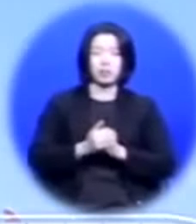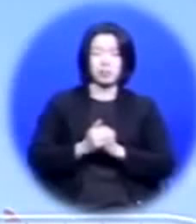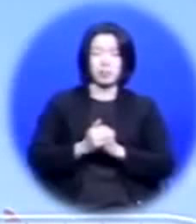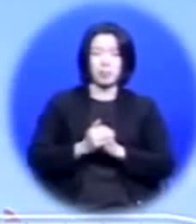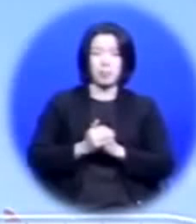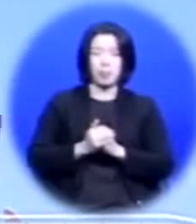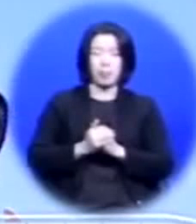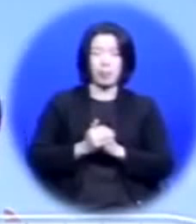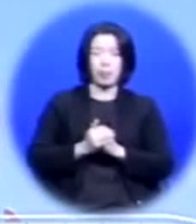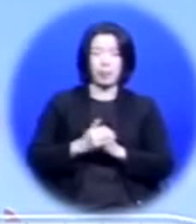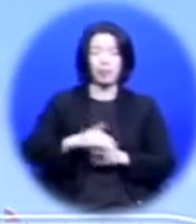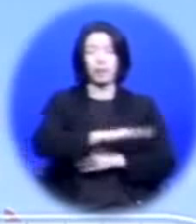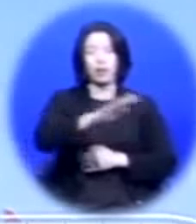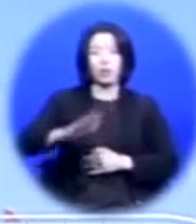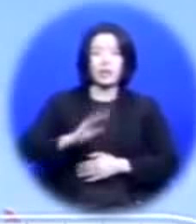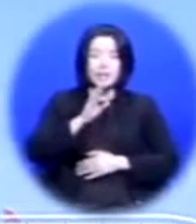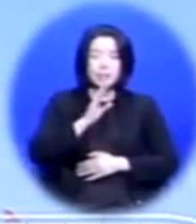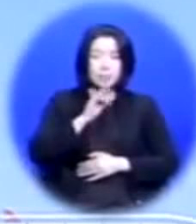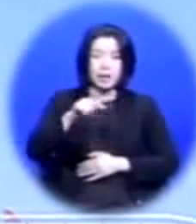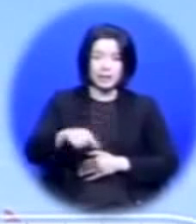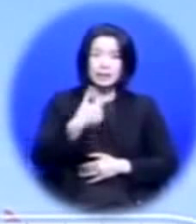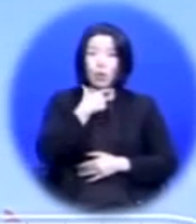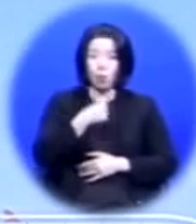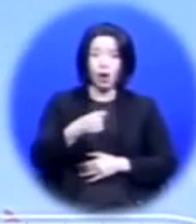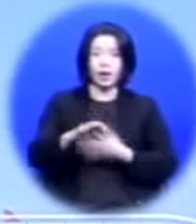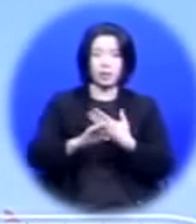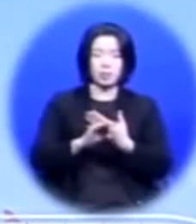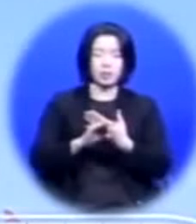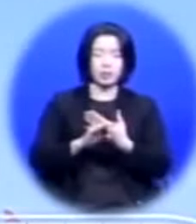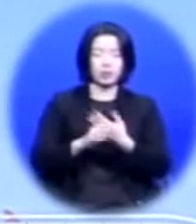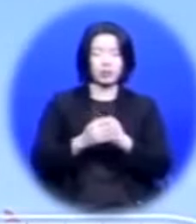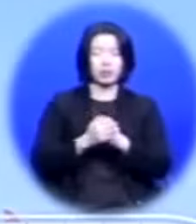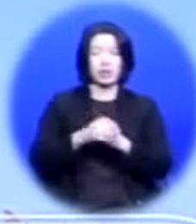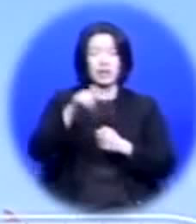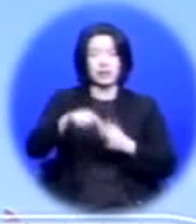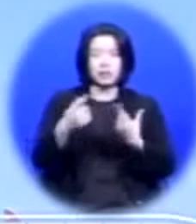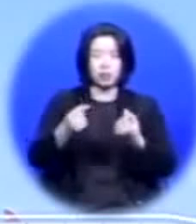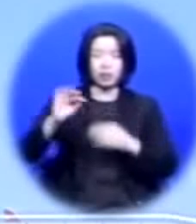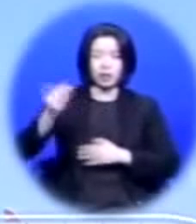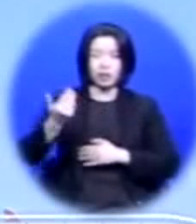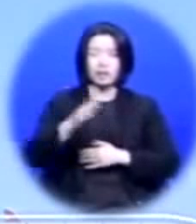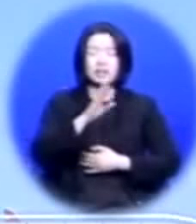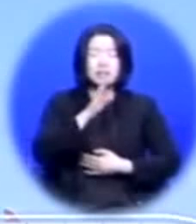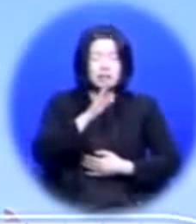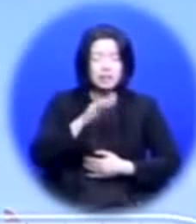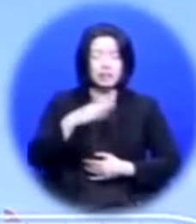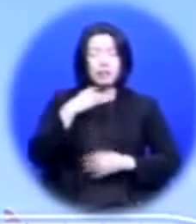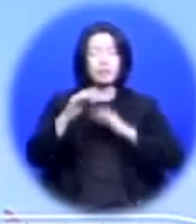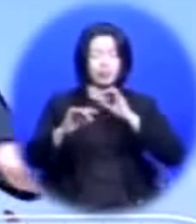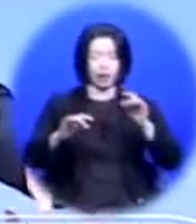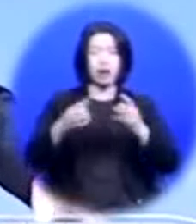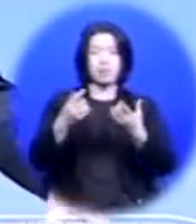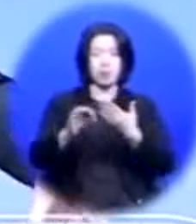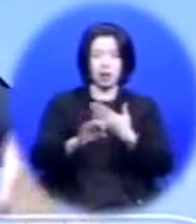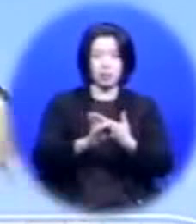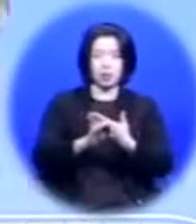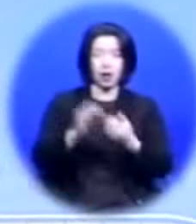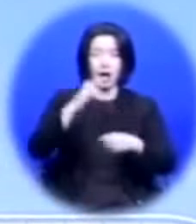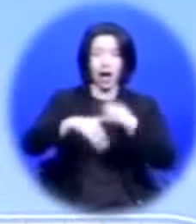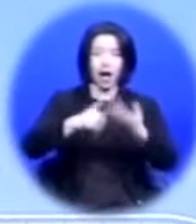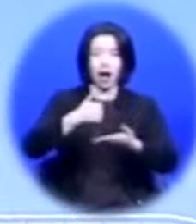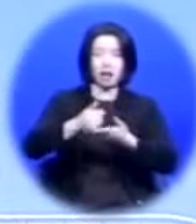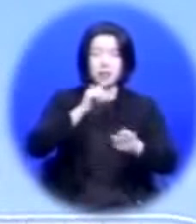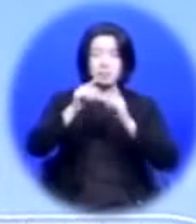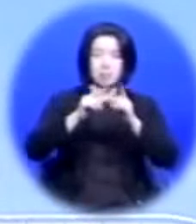않습니다 우리가 정말 그걸 원하면 그렇게 되기를 진정으로 갈망하면 하나님의